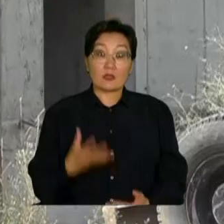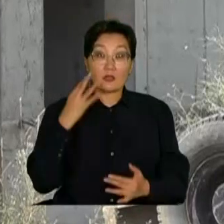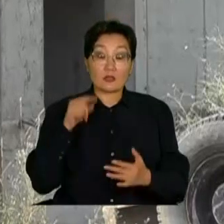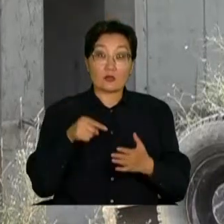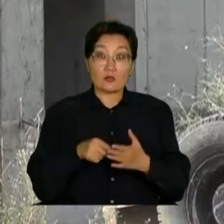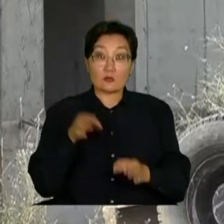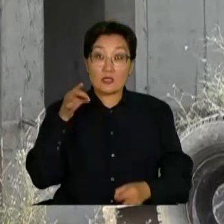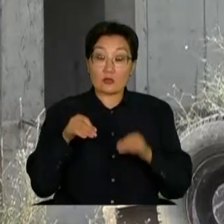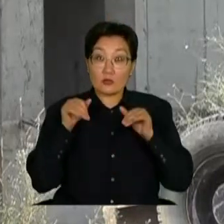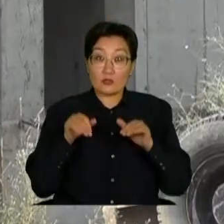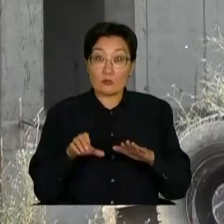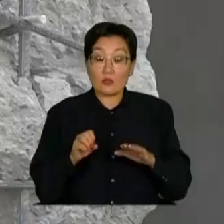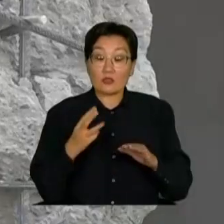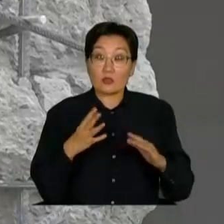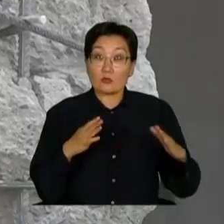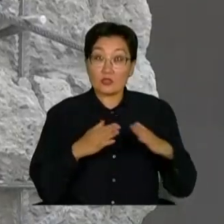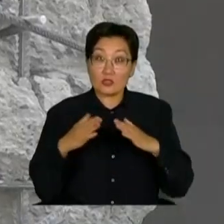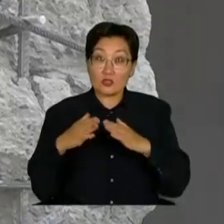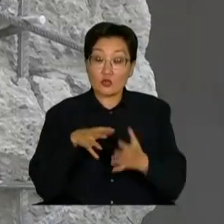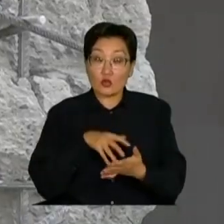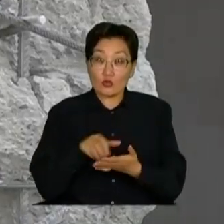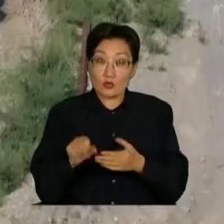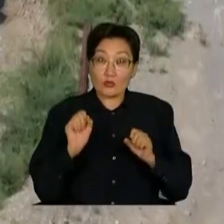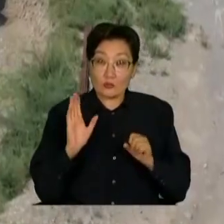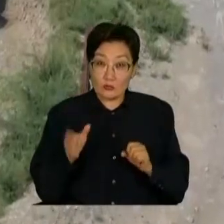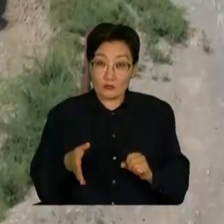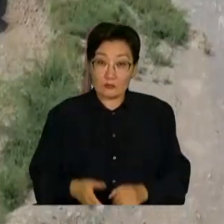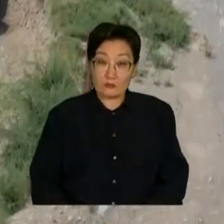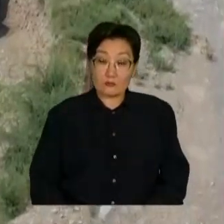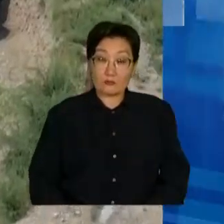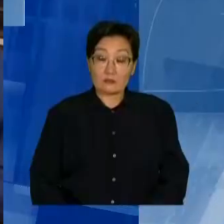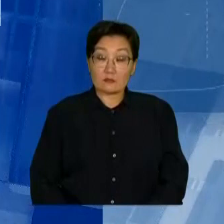Алматыда соттың шешімімен бірнеше тұрғын үй мен нысандар сүріледі.